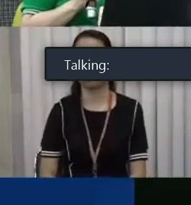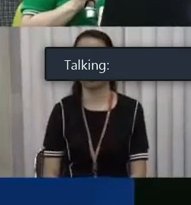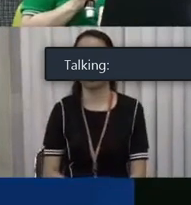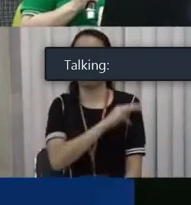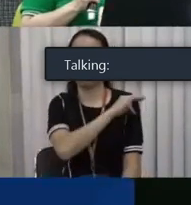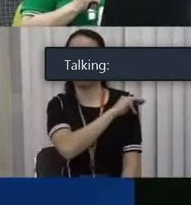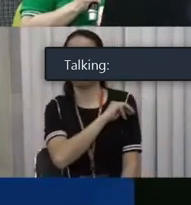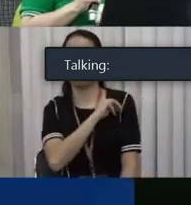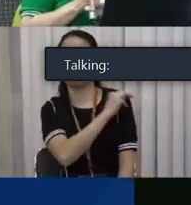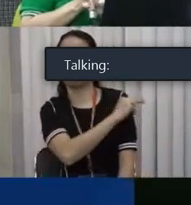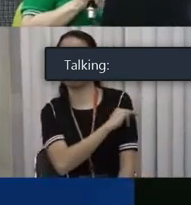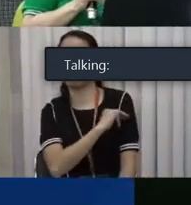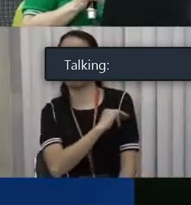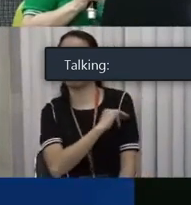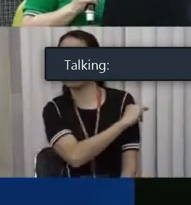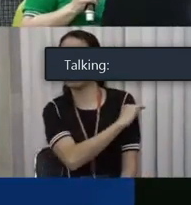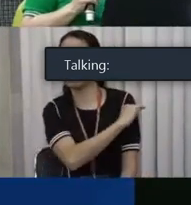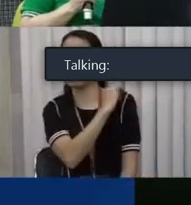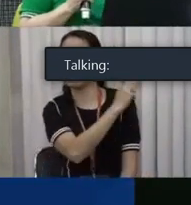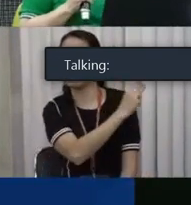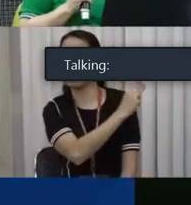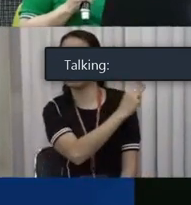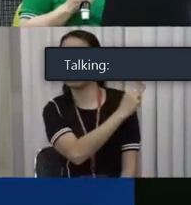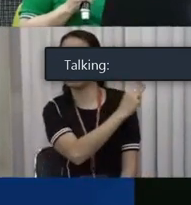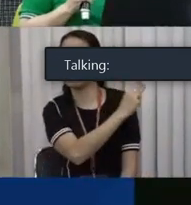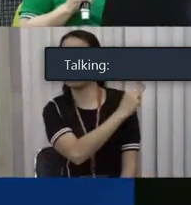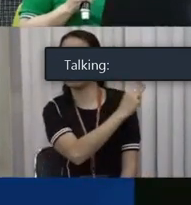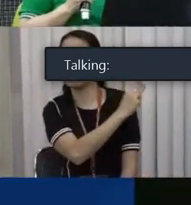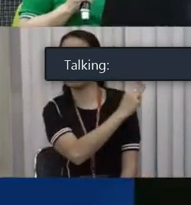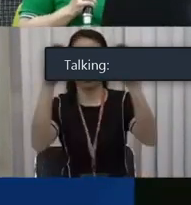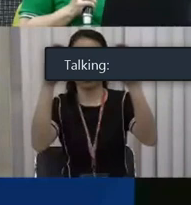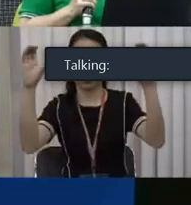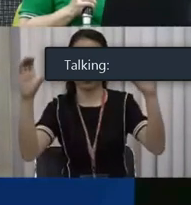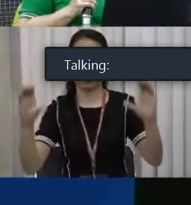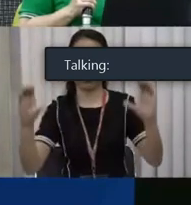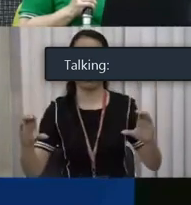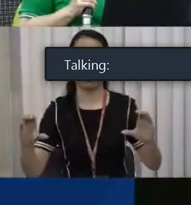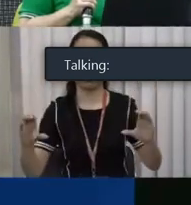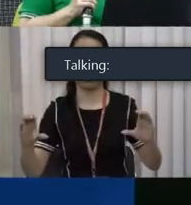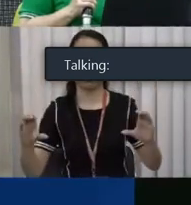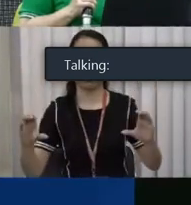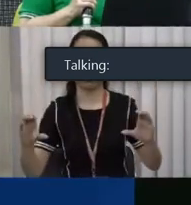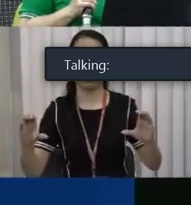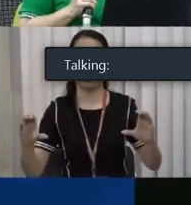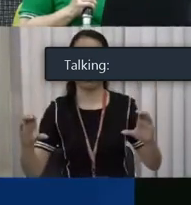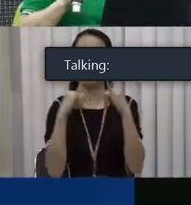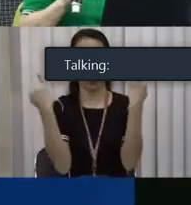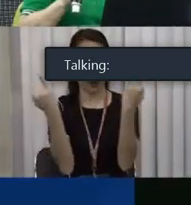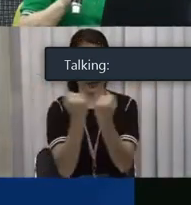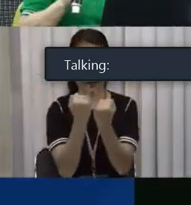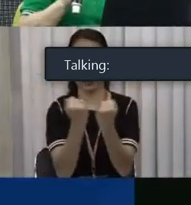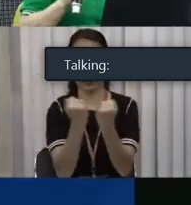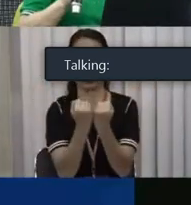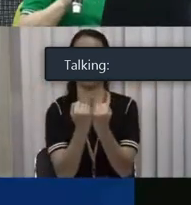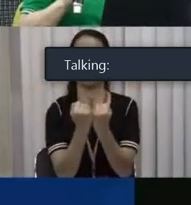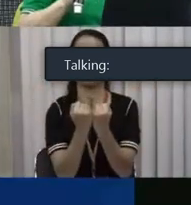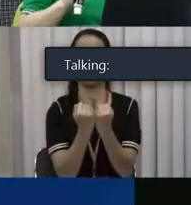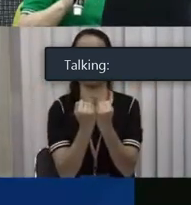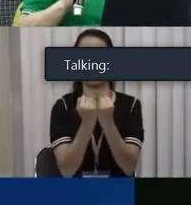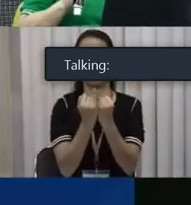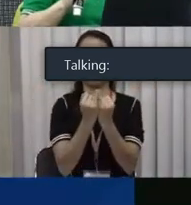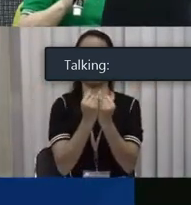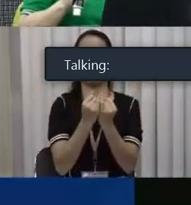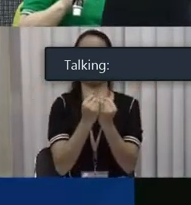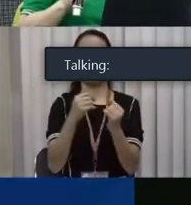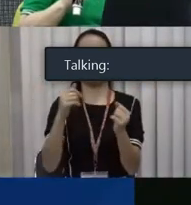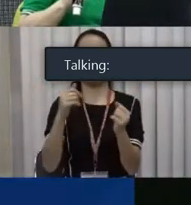ang employer. Medical certificates importante jud kaayo, painumdum lang sa tanan nga